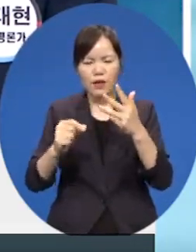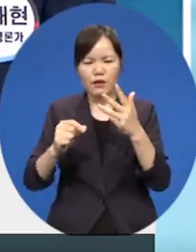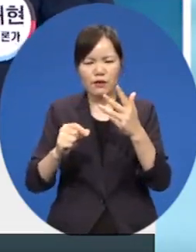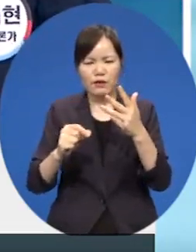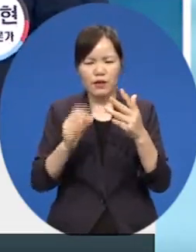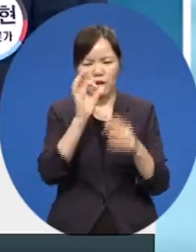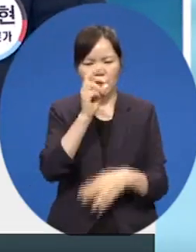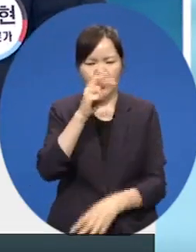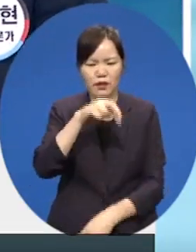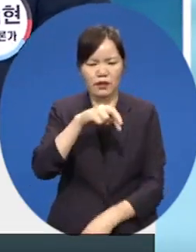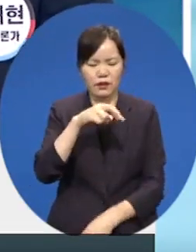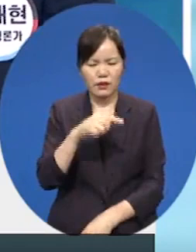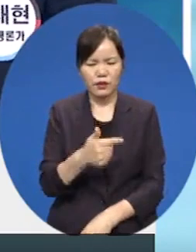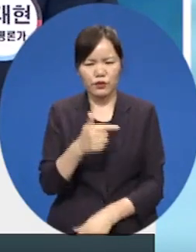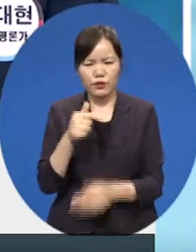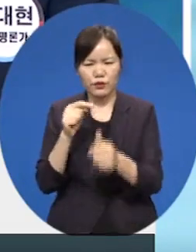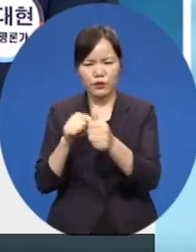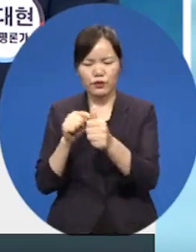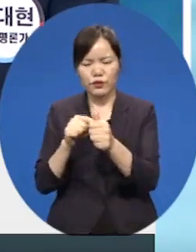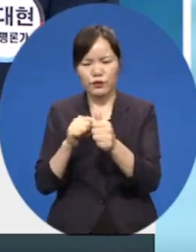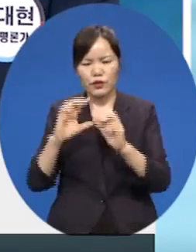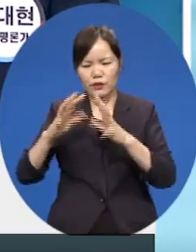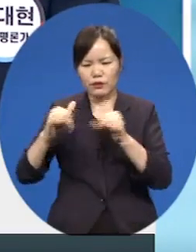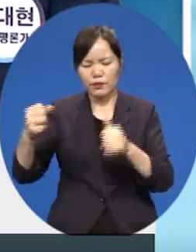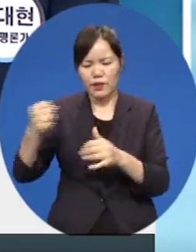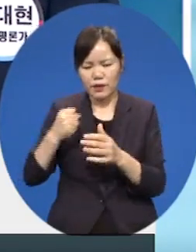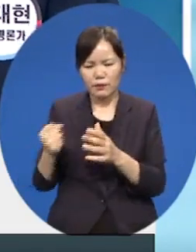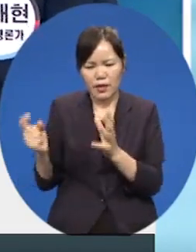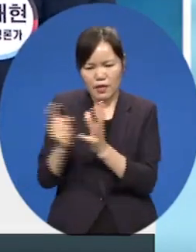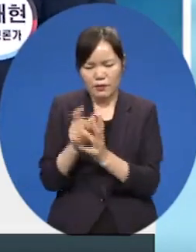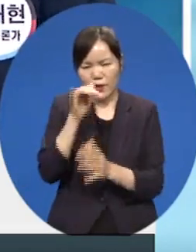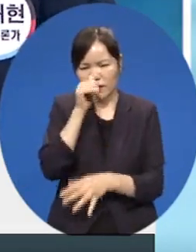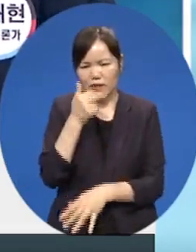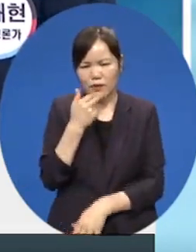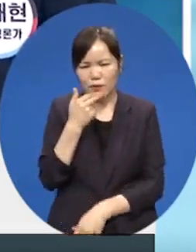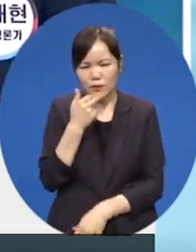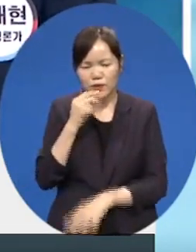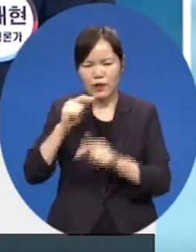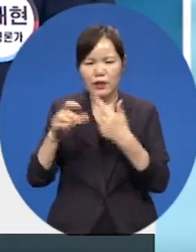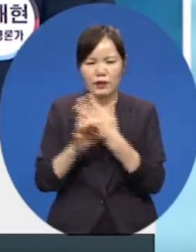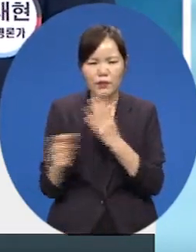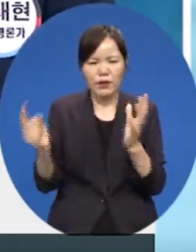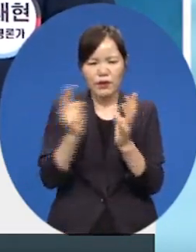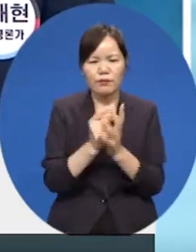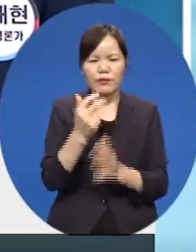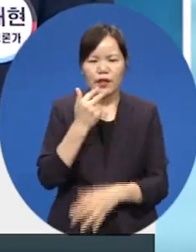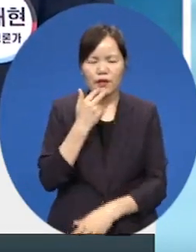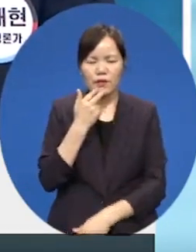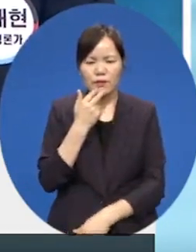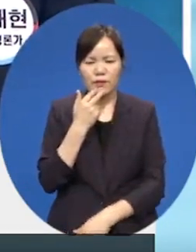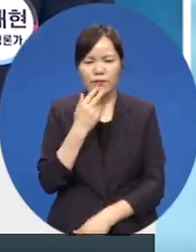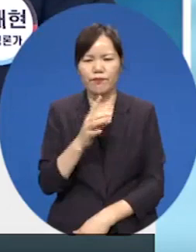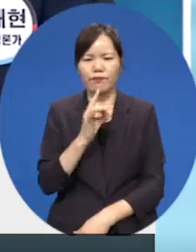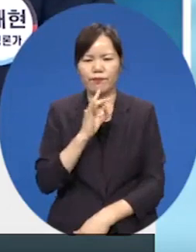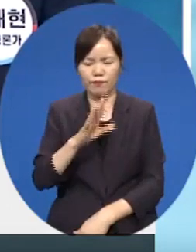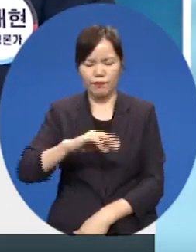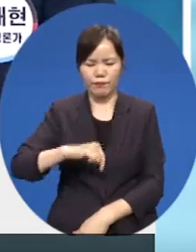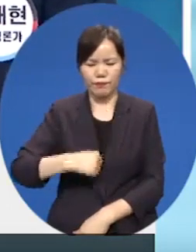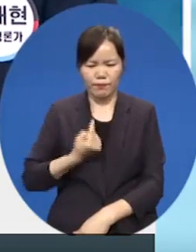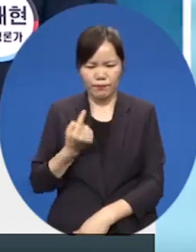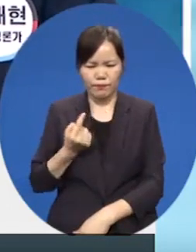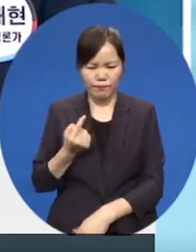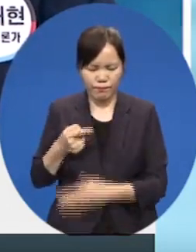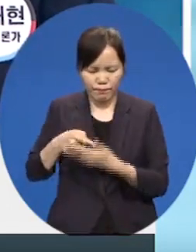국민의힘 당에 입당하느냐, 아니면 김종인 전 비대위원장의 말처럼 입당하지 않고 그냥 on my way, 자신의 길을 쭉